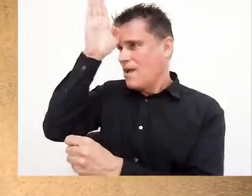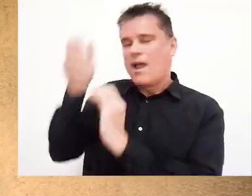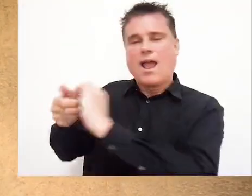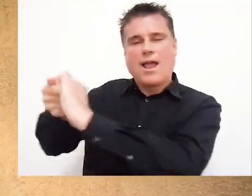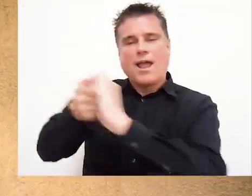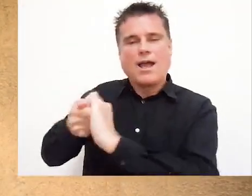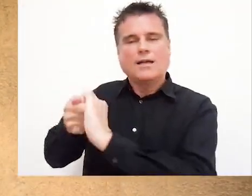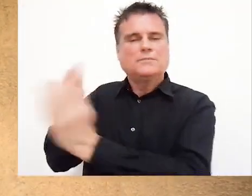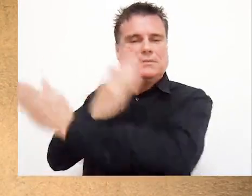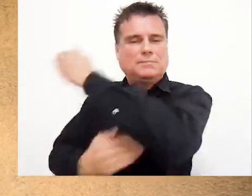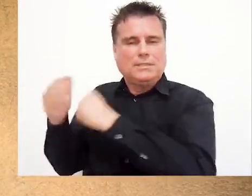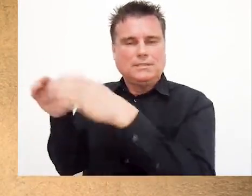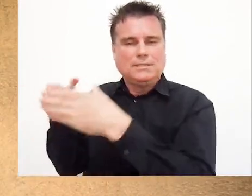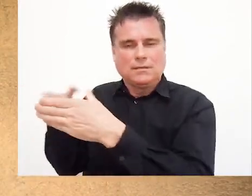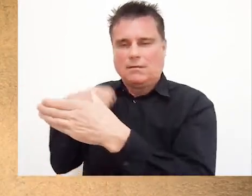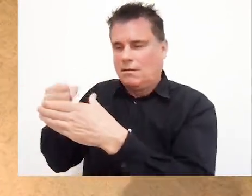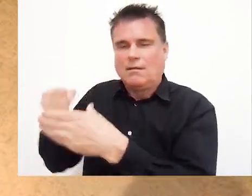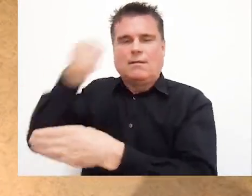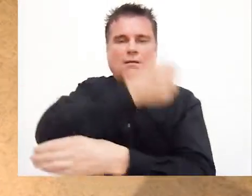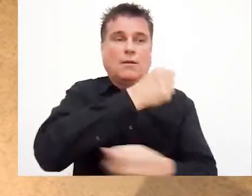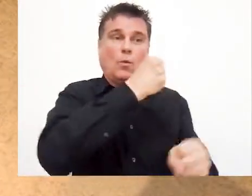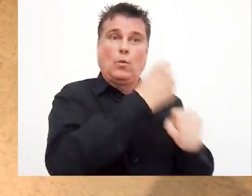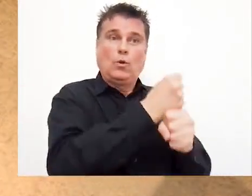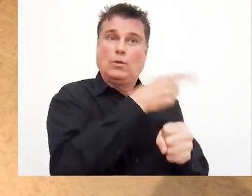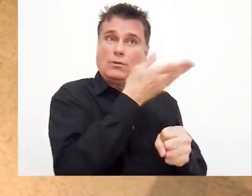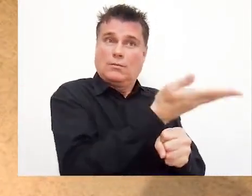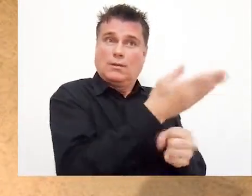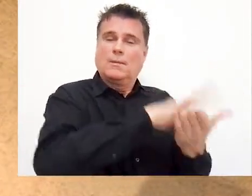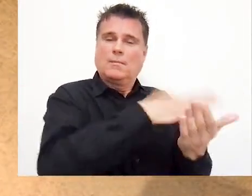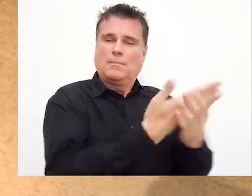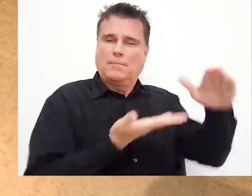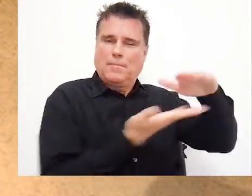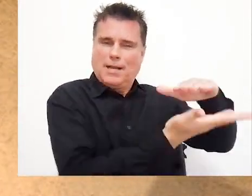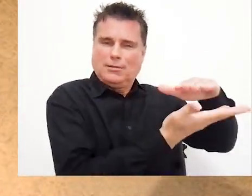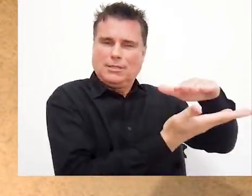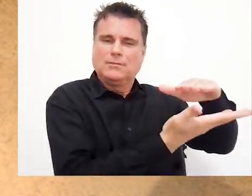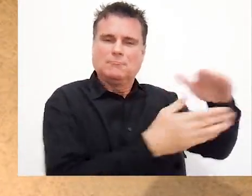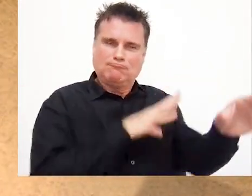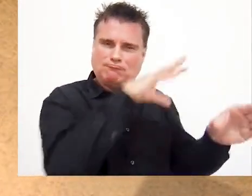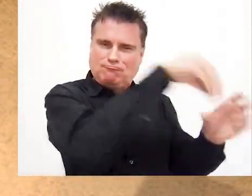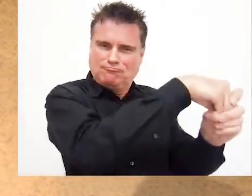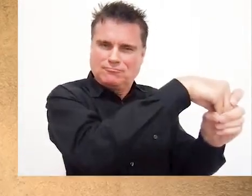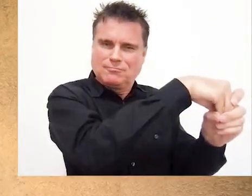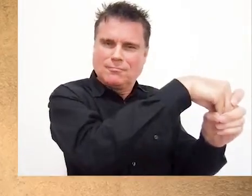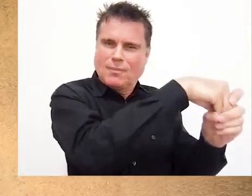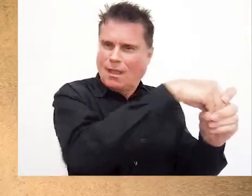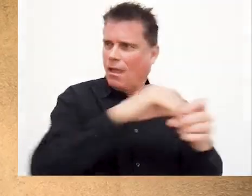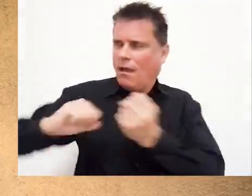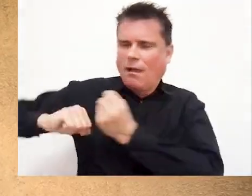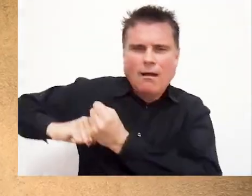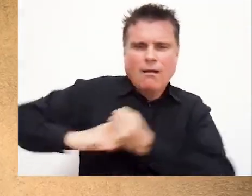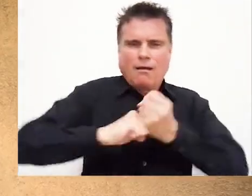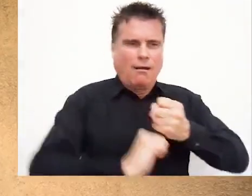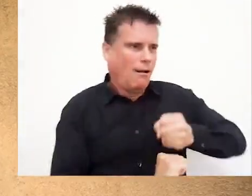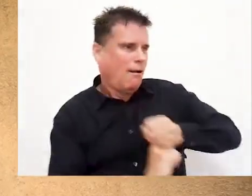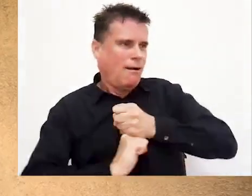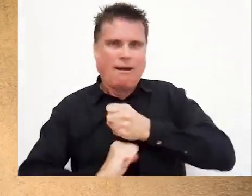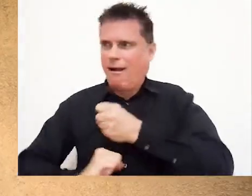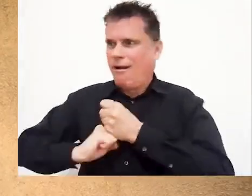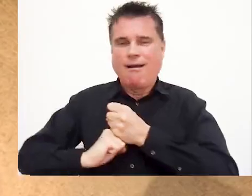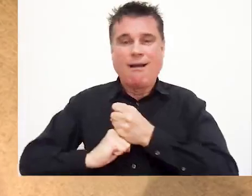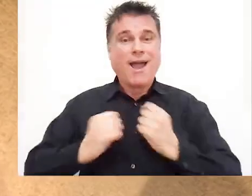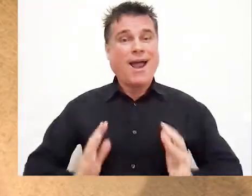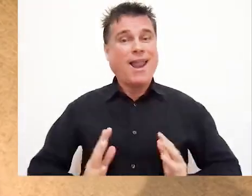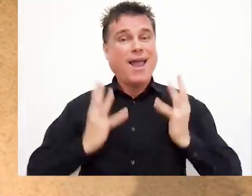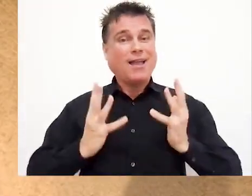بعدما انضميت إلى تجمع المعوقين في العراق وبعد العمل في مقابز باب الآغا، لقد شعرت بوجود